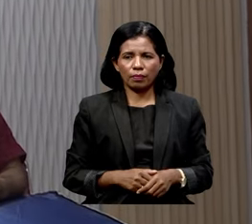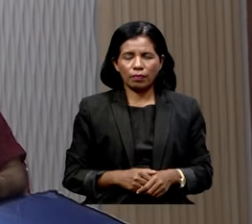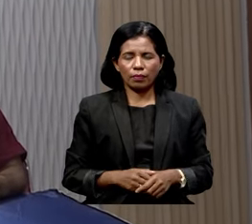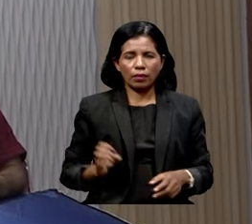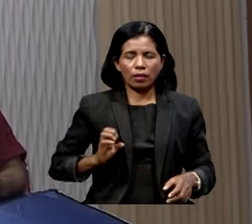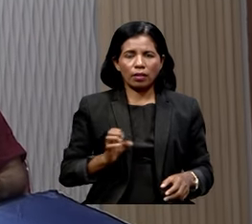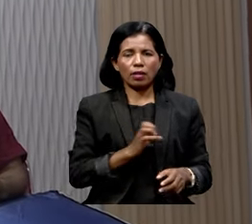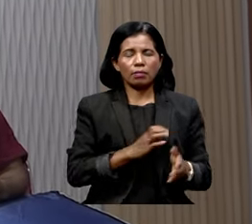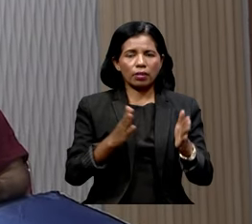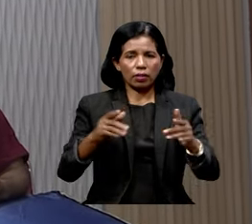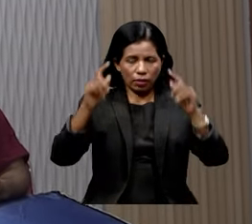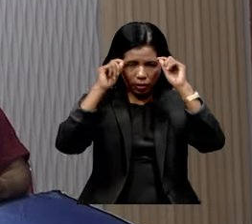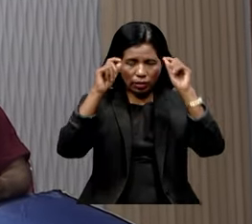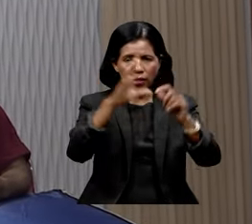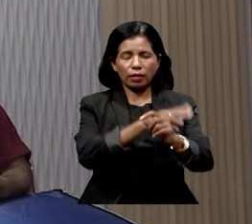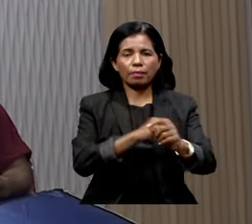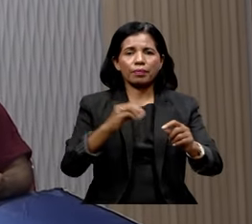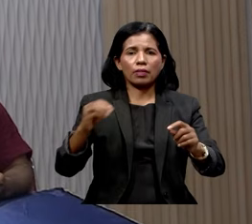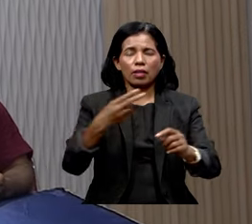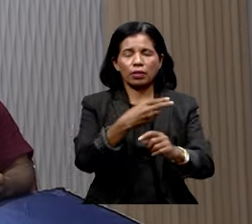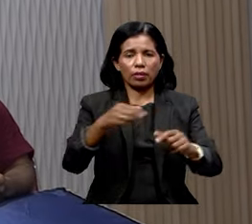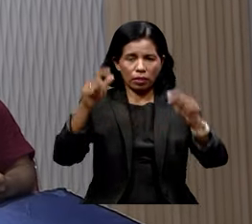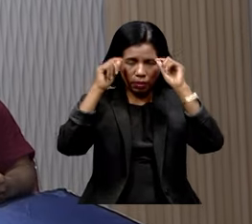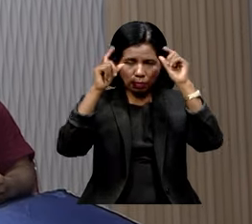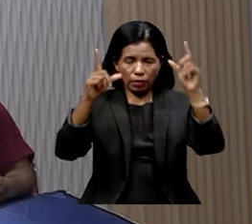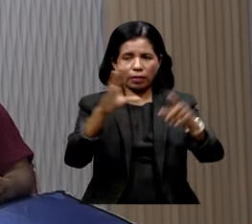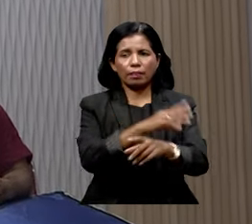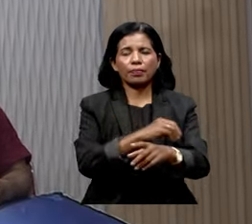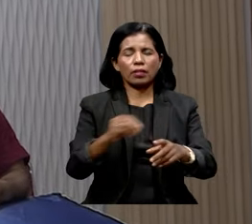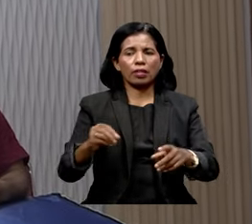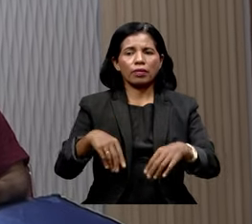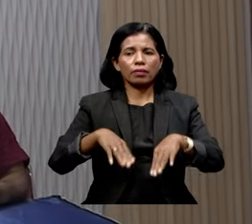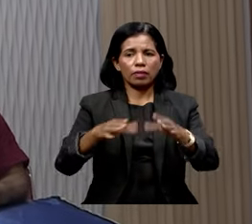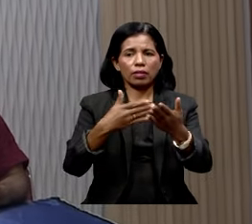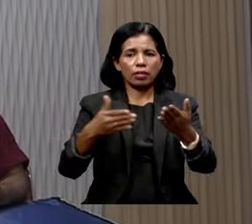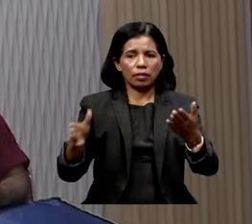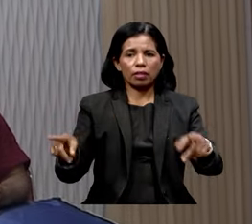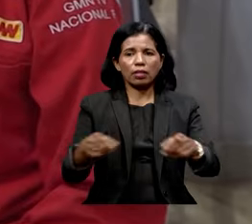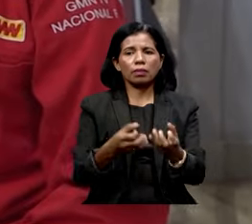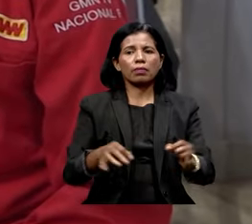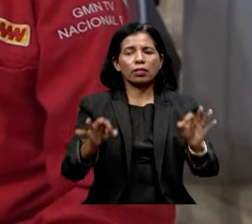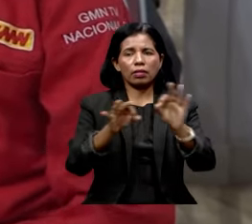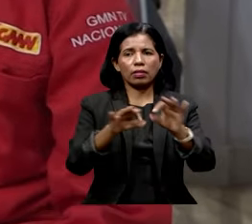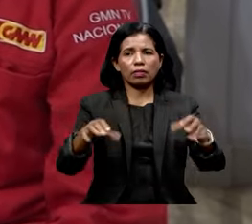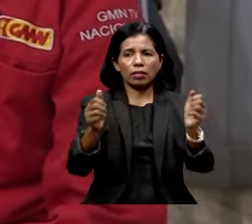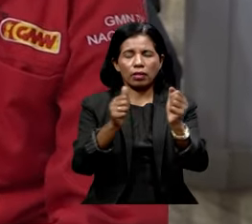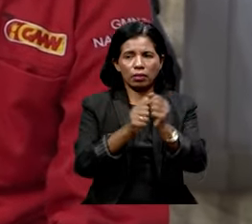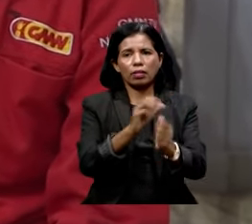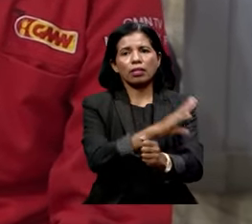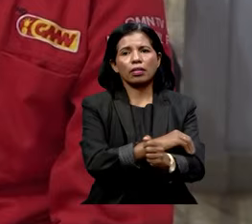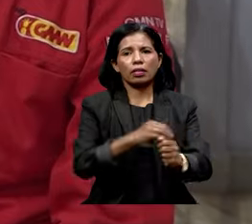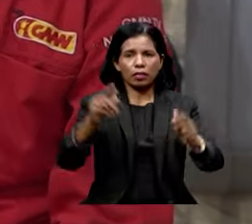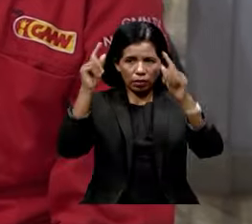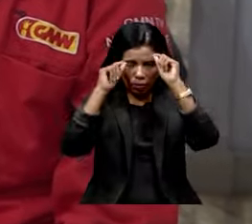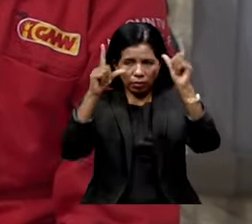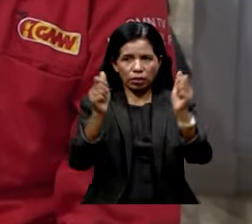Embaixador Indonesia ia Timor-Leste Oktor Rinus Manik hateten festival ne hanesan meyu sida odia metin relasau na mizade entre